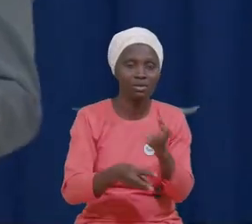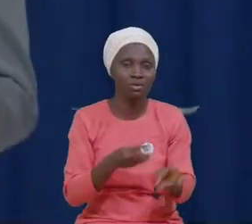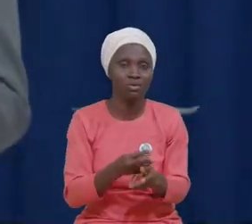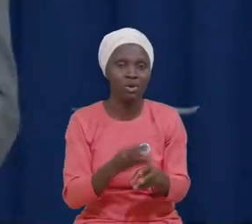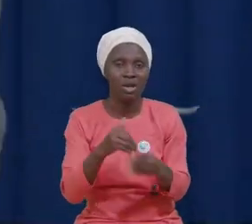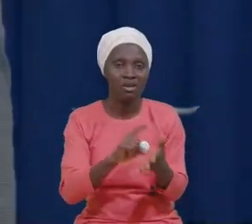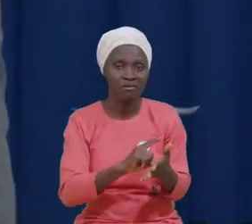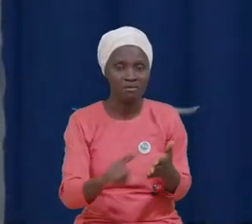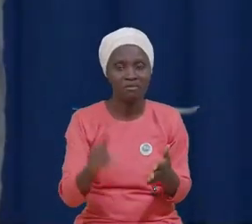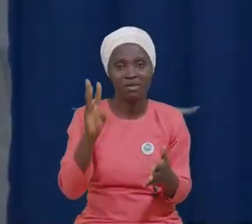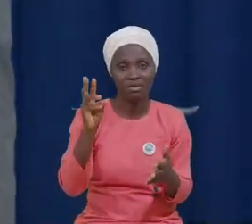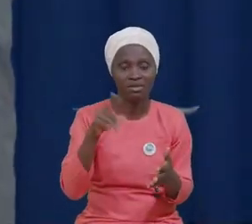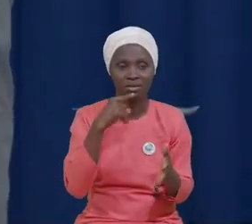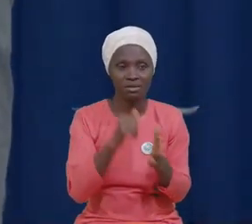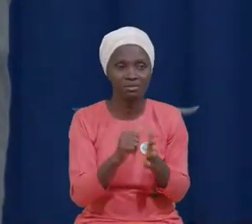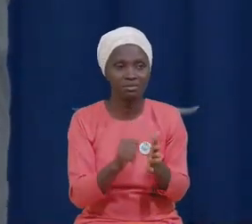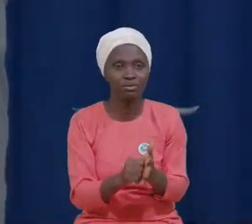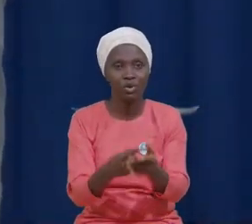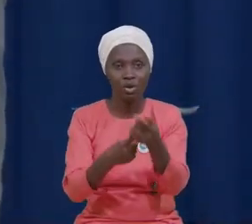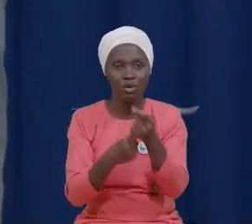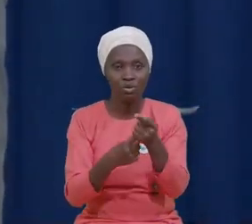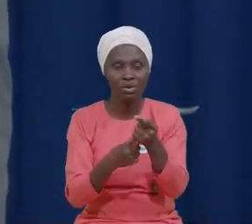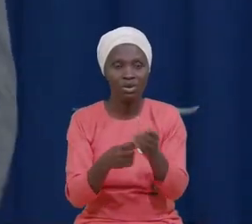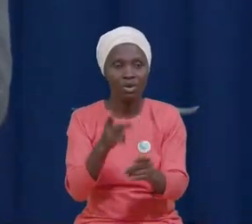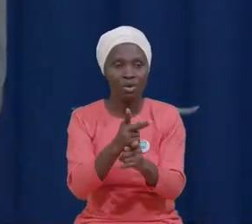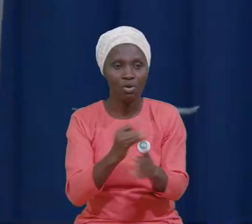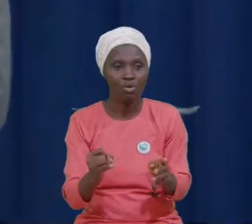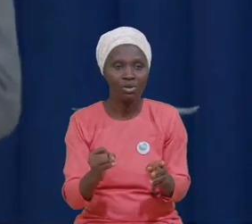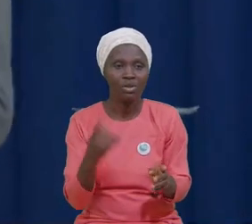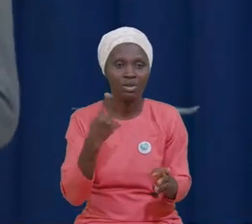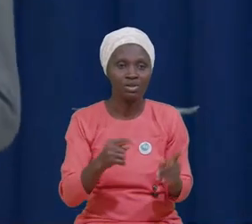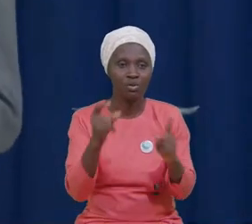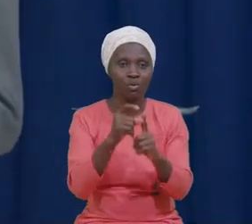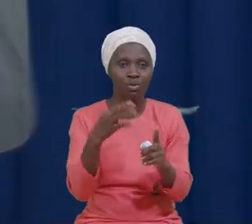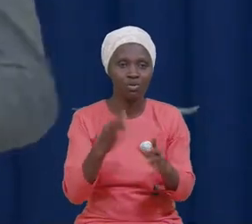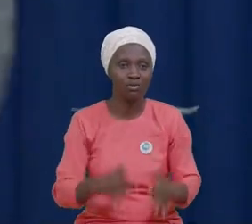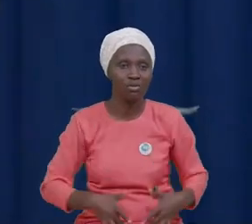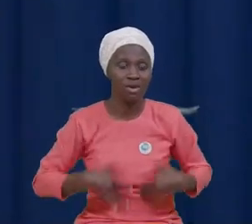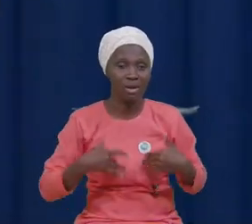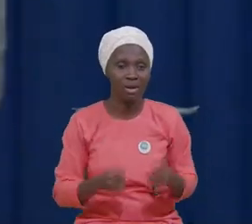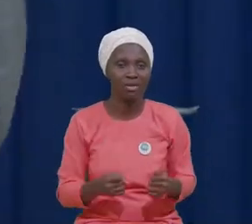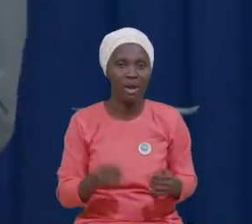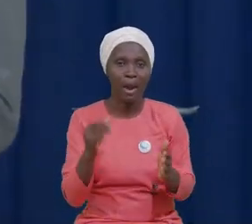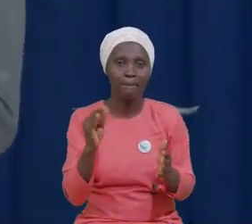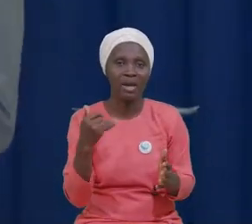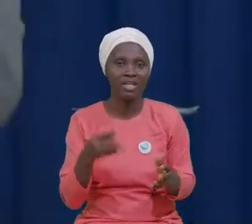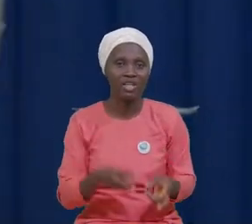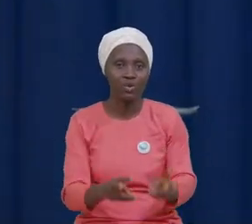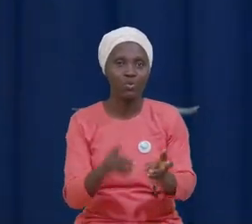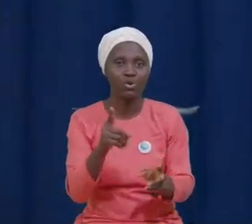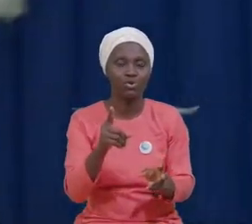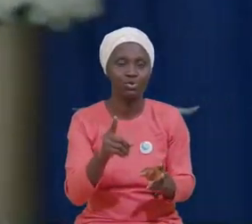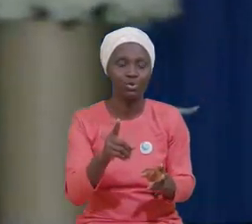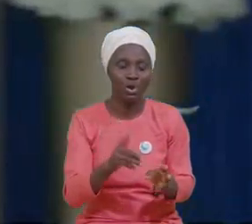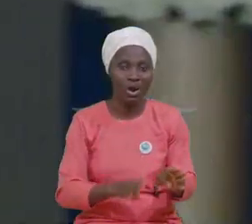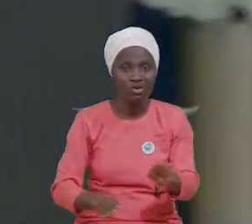verset 16, portant la parole de vie. En réalité, pas la manière dont vous vivez, pas la manière dont vous agissez, pas les